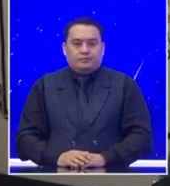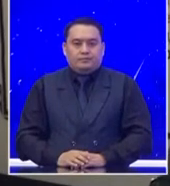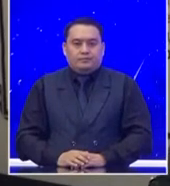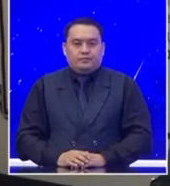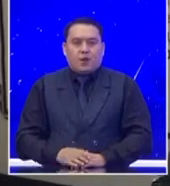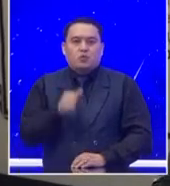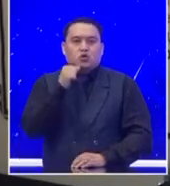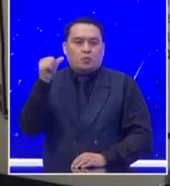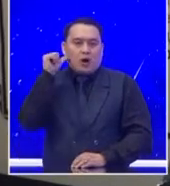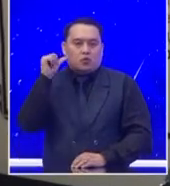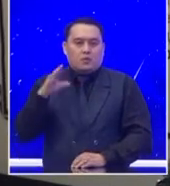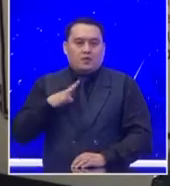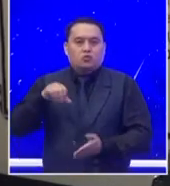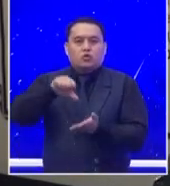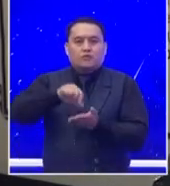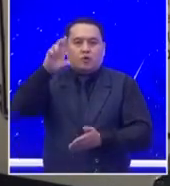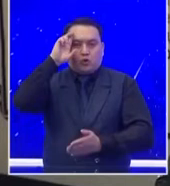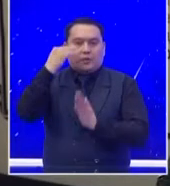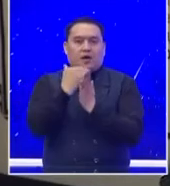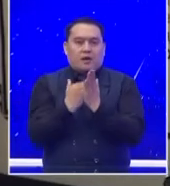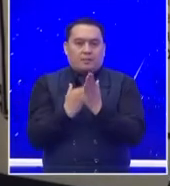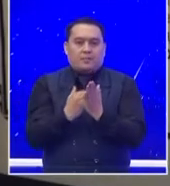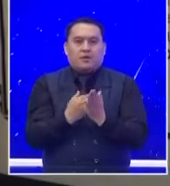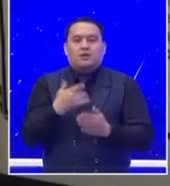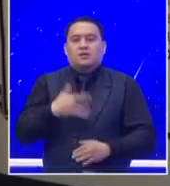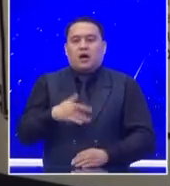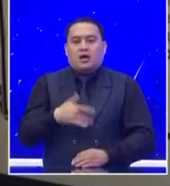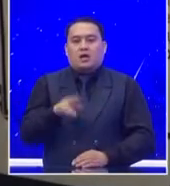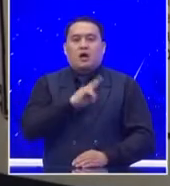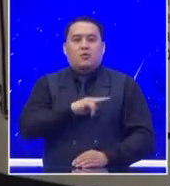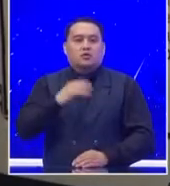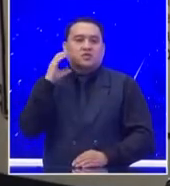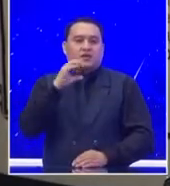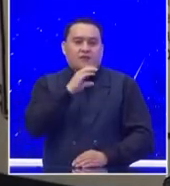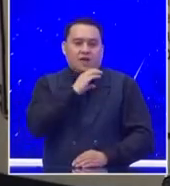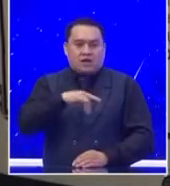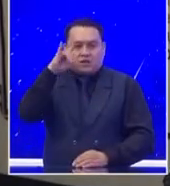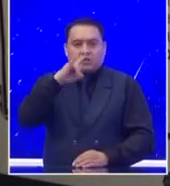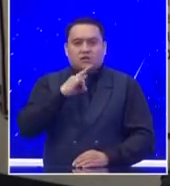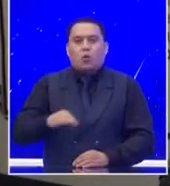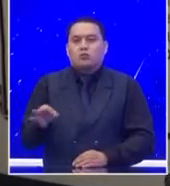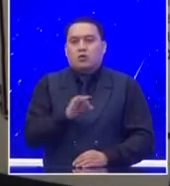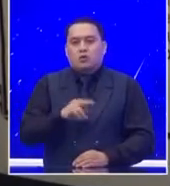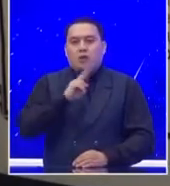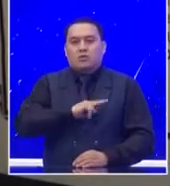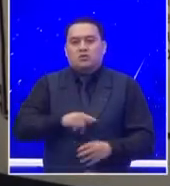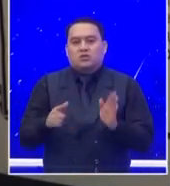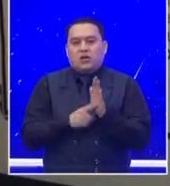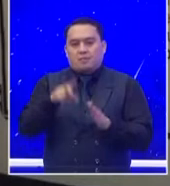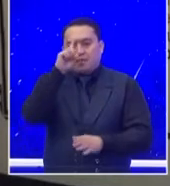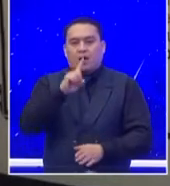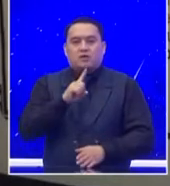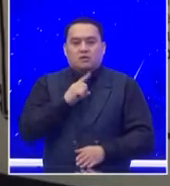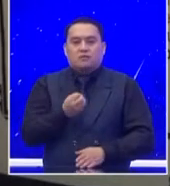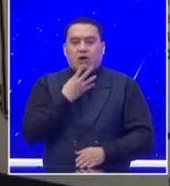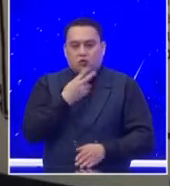В прошлом году стал участником госпрограммы. Переехал из Тараза работать в Северо-Казахстанскую область. Работал я 7 месяцев и, видимо,